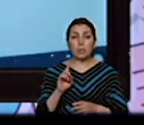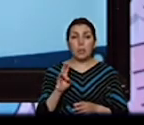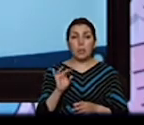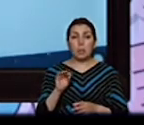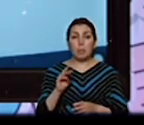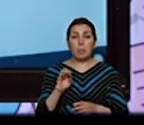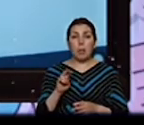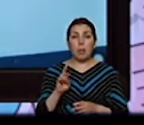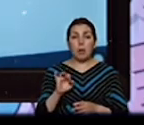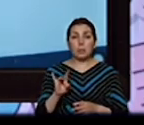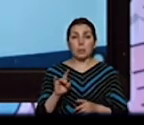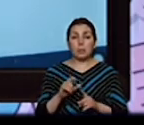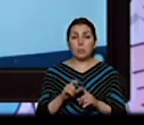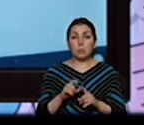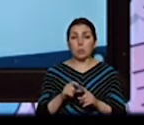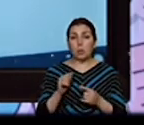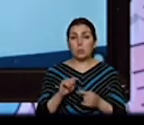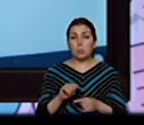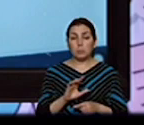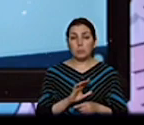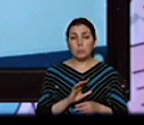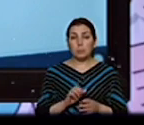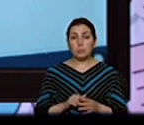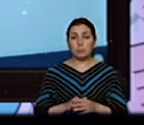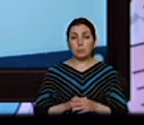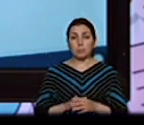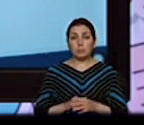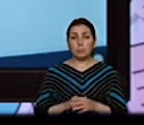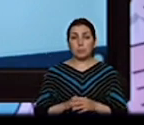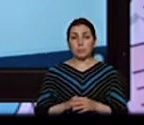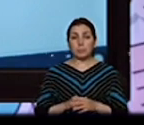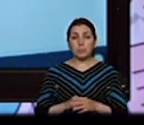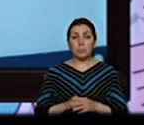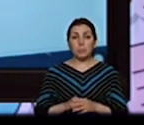Nimalar? Tuxumlar so'zi hosil bo'ldi.